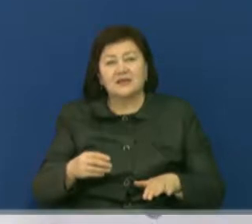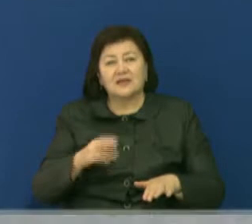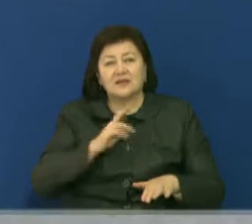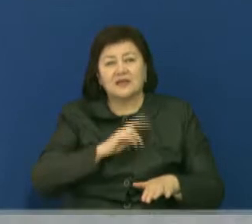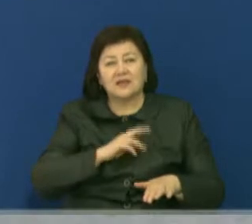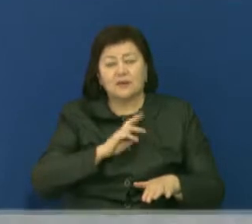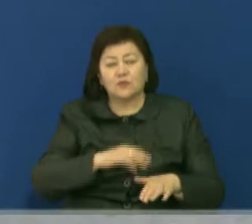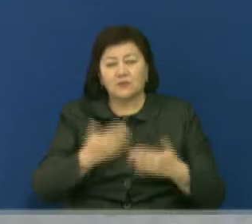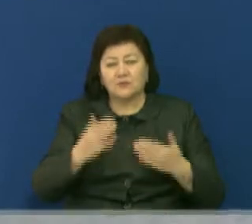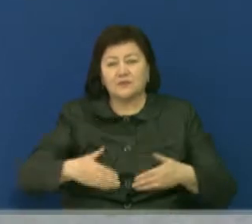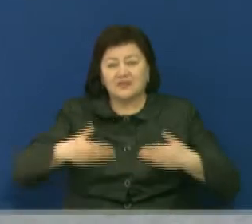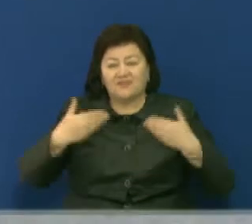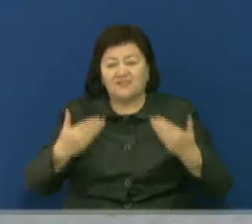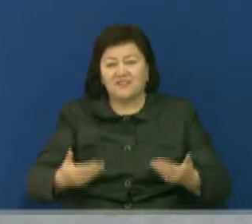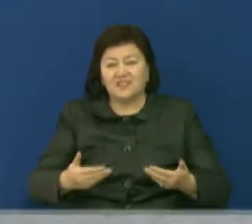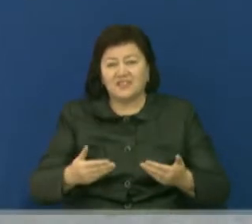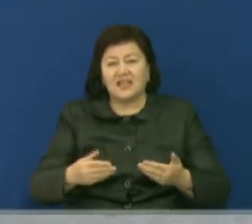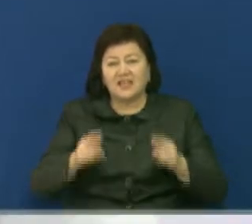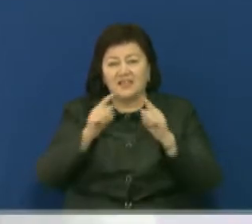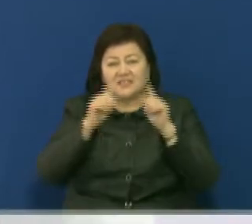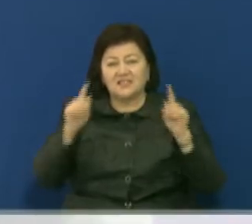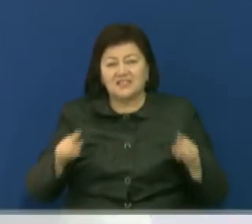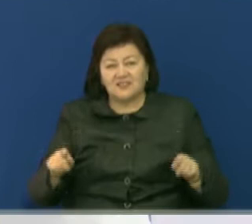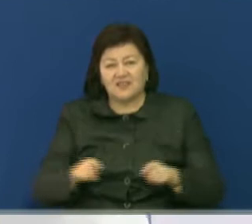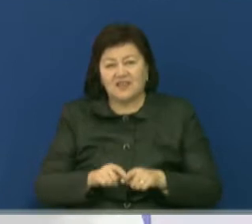сотрудникам учреждения соответствующие удостоверения и